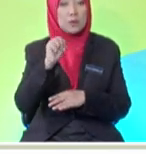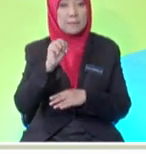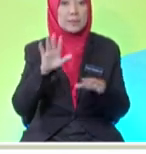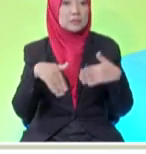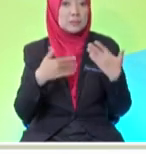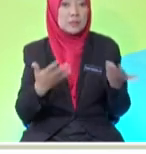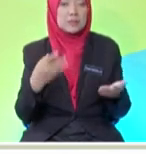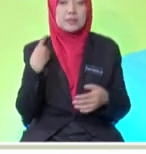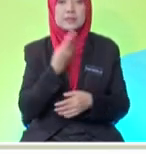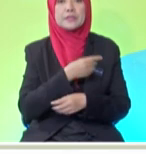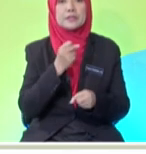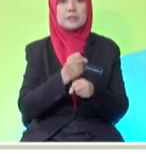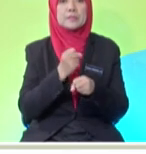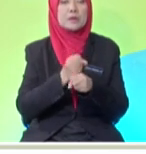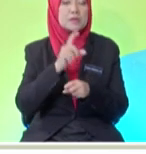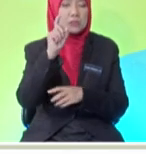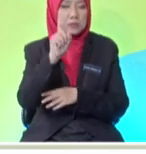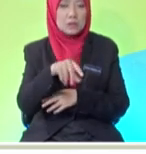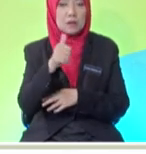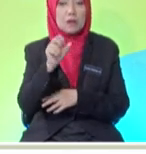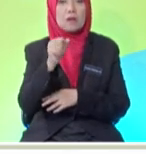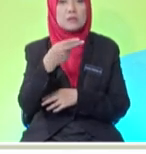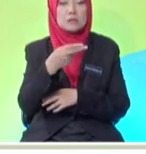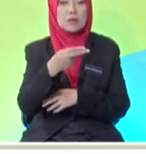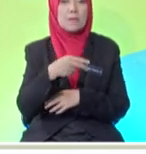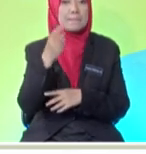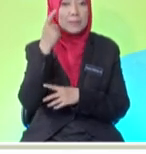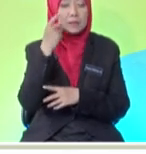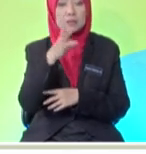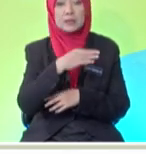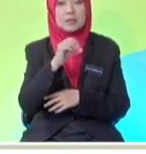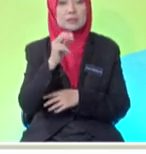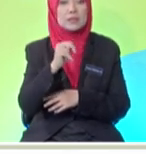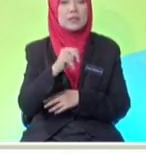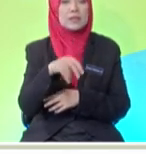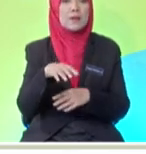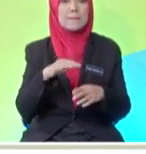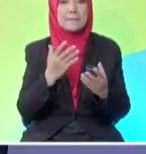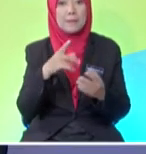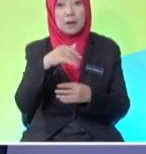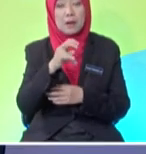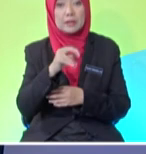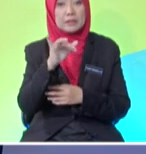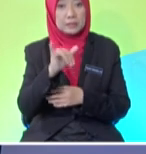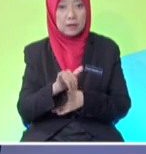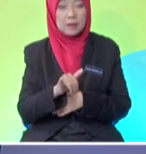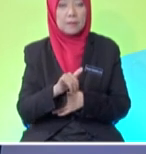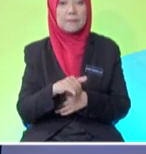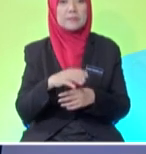lakukan kerja mengasah mata pahat apabila perlu dan canai ke palepah yang bercendawan